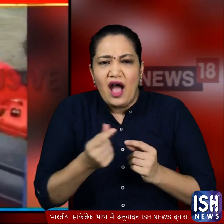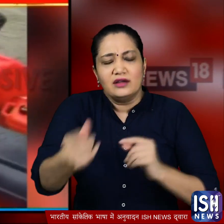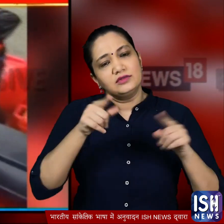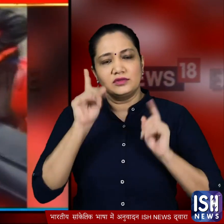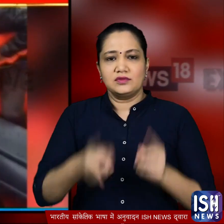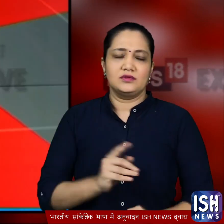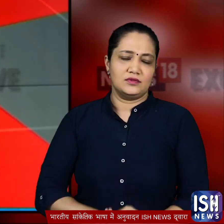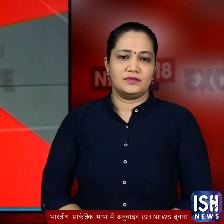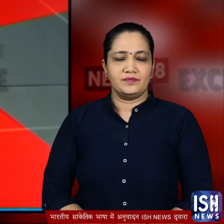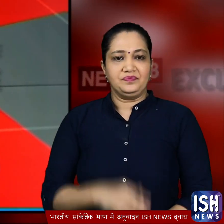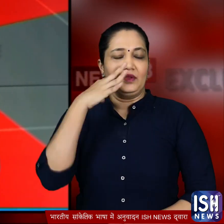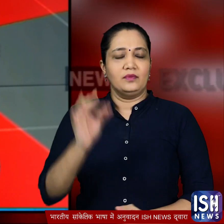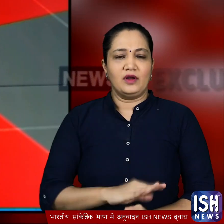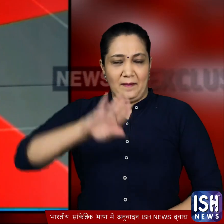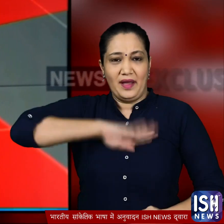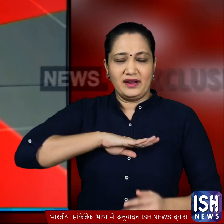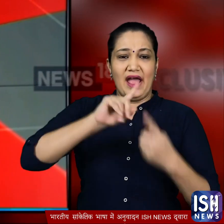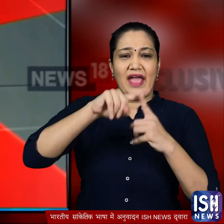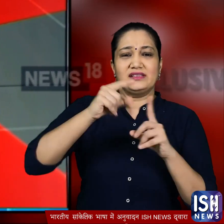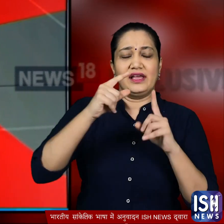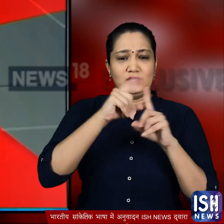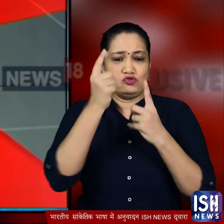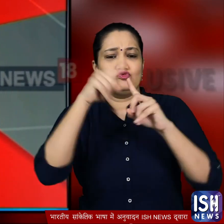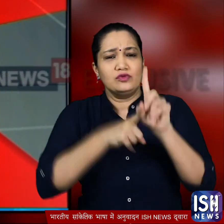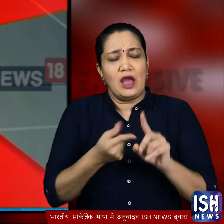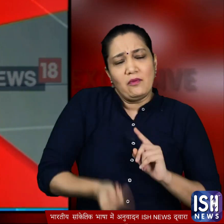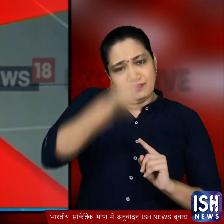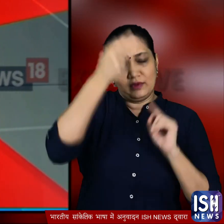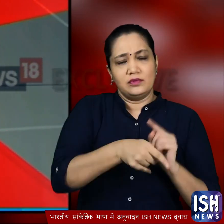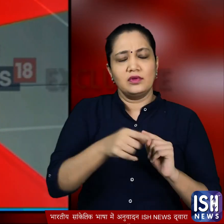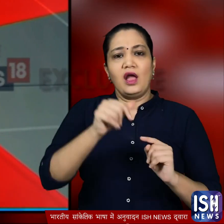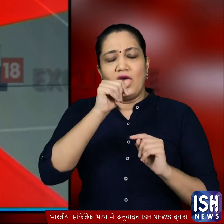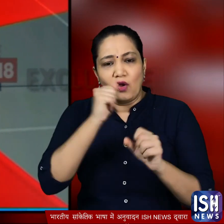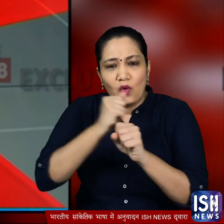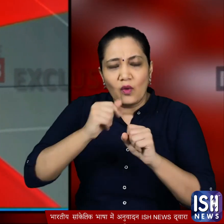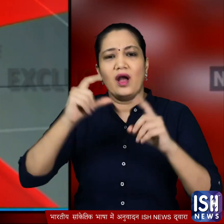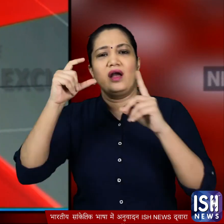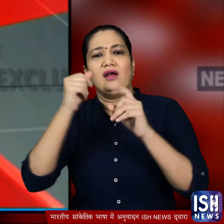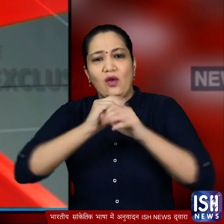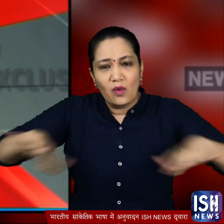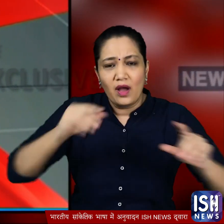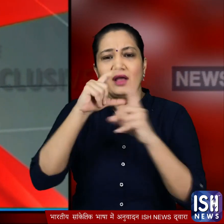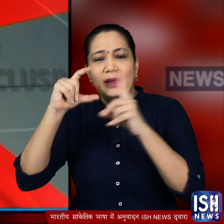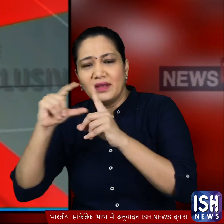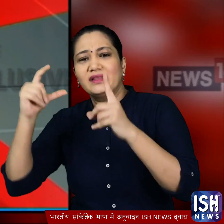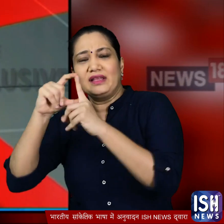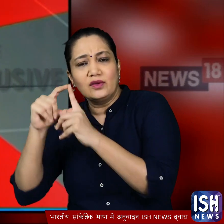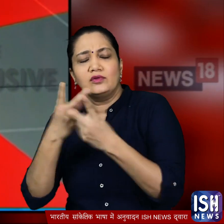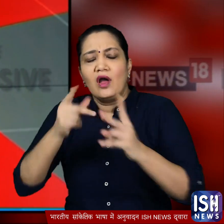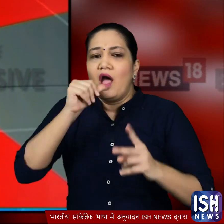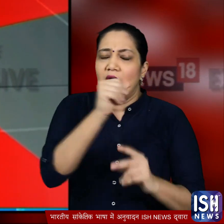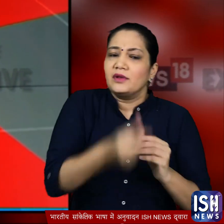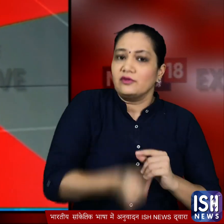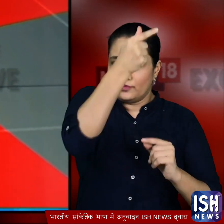के संकेत भी दिए। सौभाग्य की बात है कि महाराष्ट्र में एक्साइज ड्यूटी ज्यादा होने की वजह से वहां गोवा, दमन और दीव जैसे इलाकों की तुलना में शराब महंगी